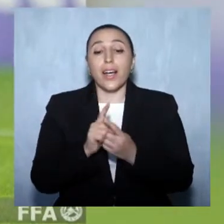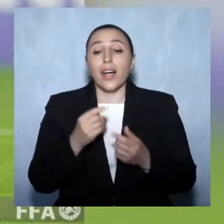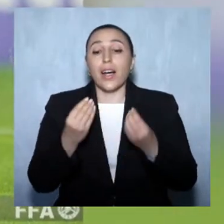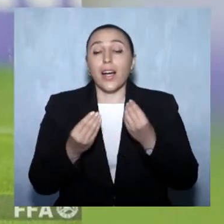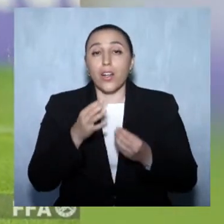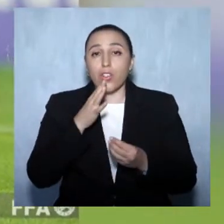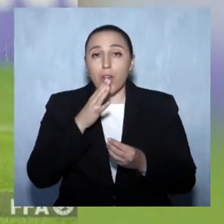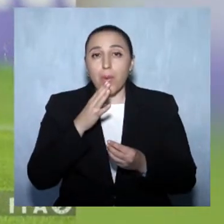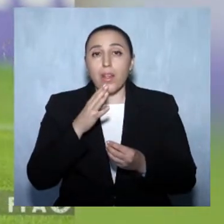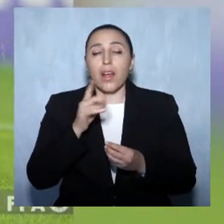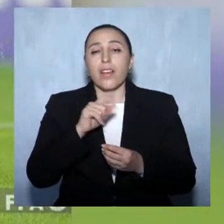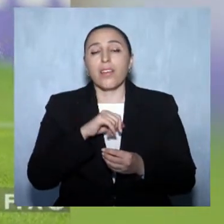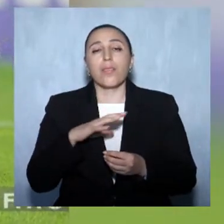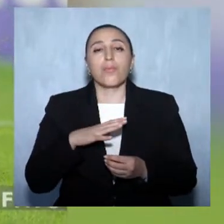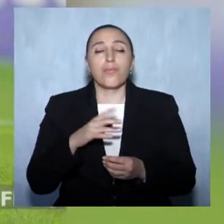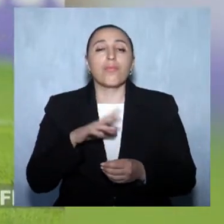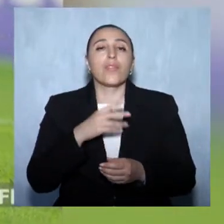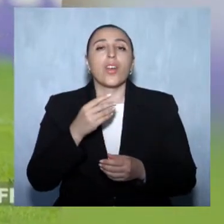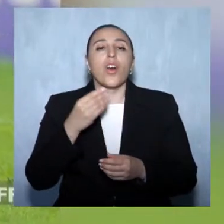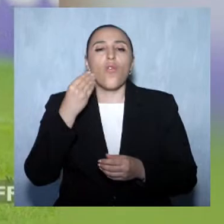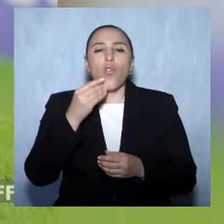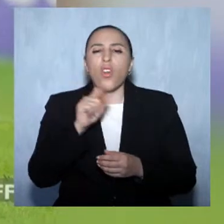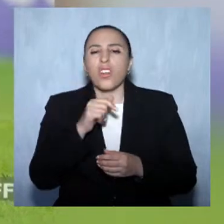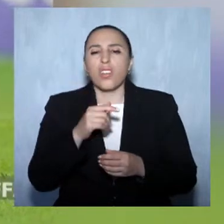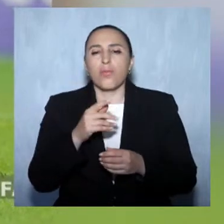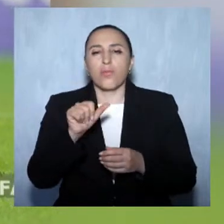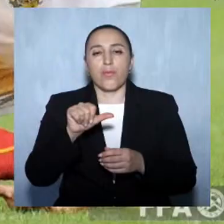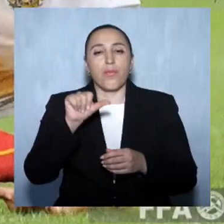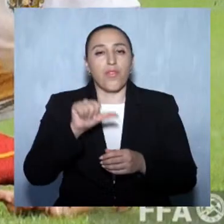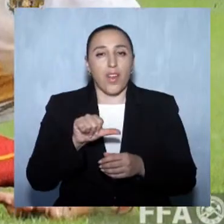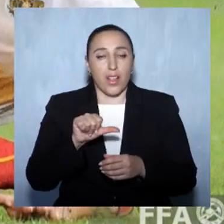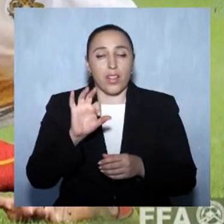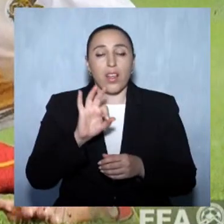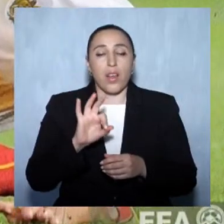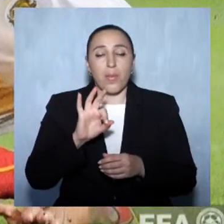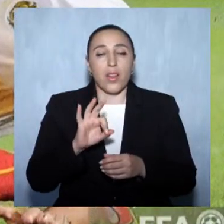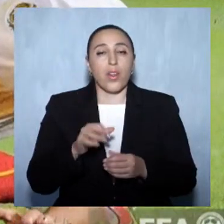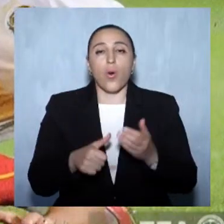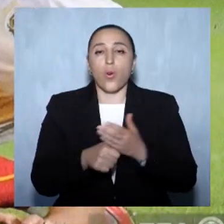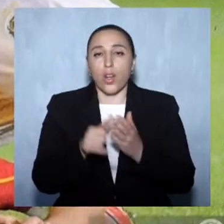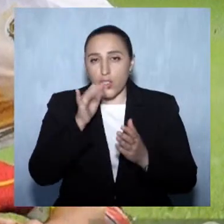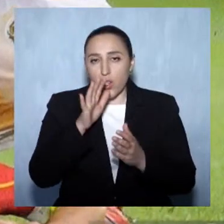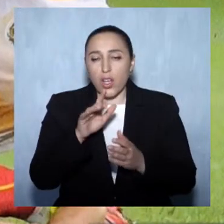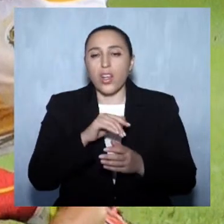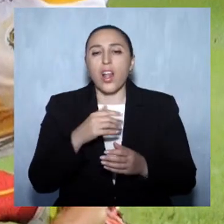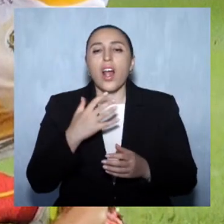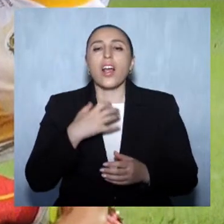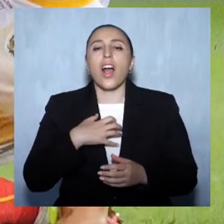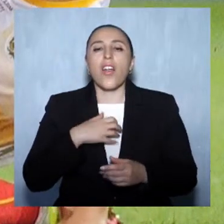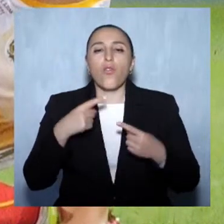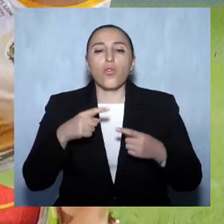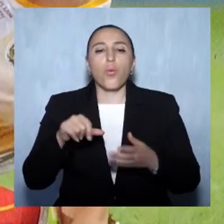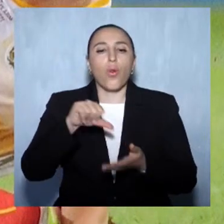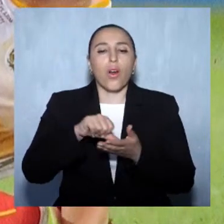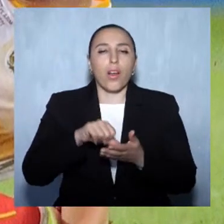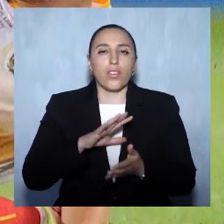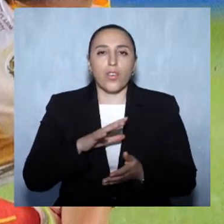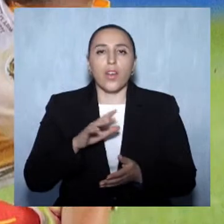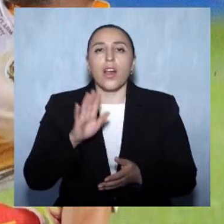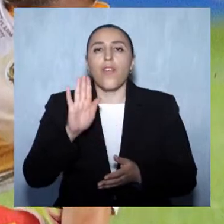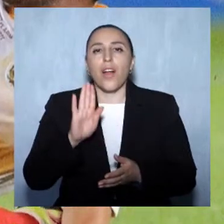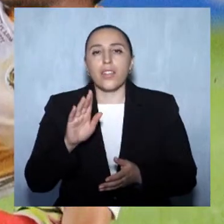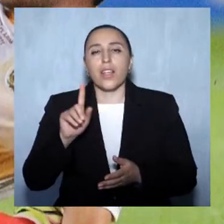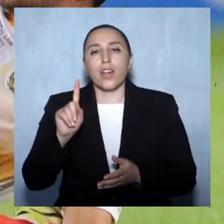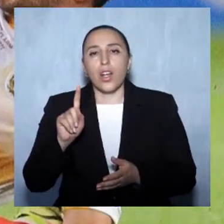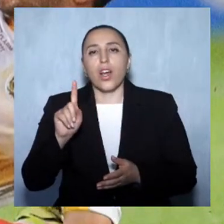ընտրանին կորուստներով վերմոտեցել։ Որակազրկման պատճառով թիմին օգնել չկարողացան առանցքային ֆուտբոլիստներ Վարազ Դաթարոյանը, Խորեն